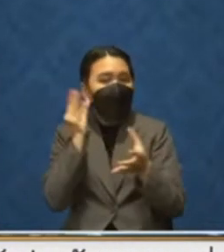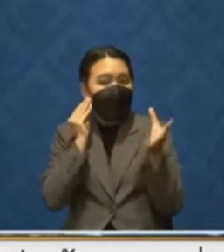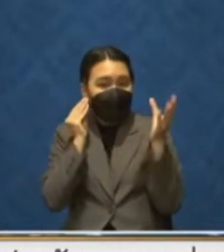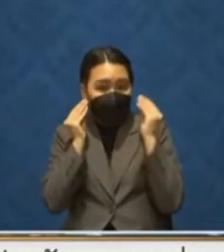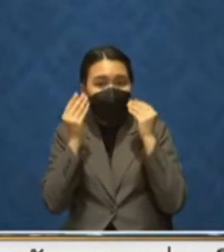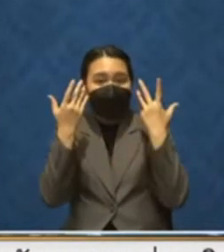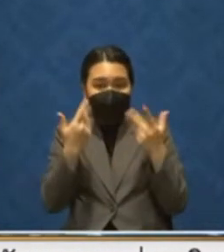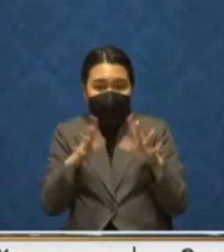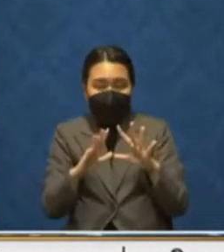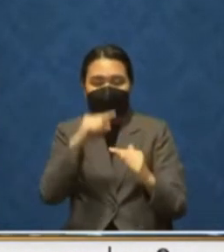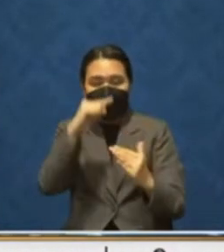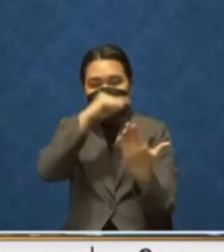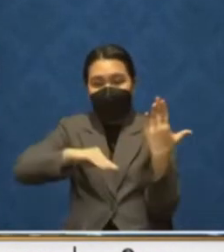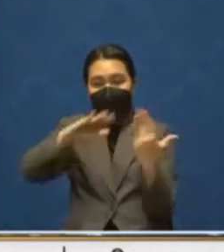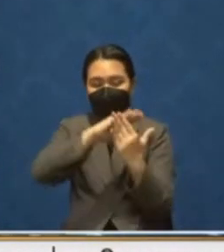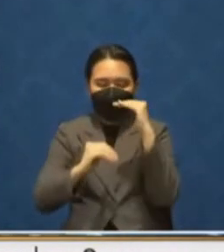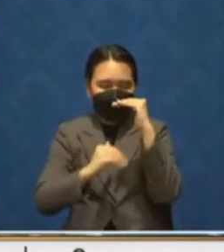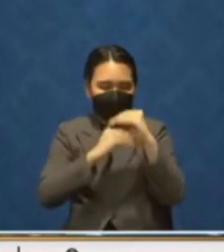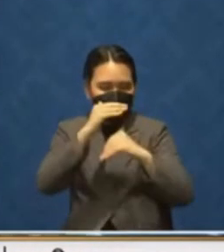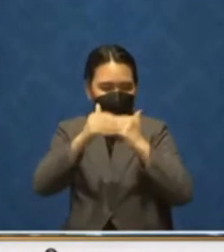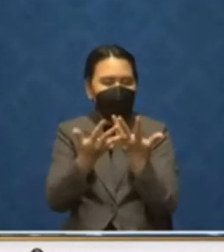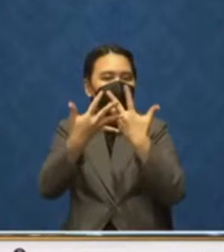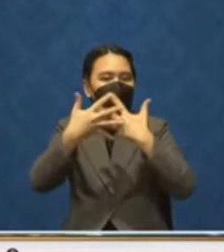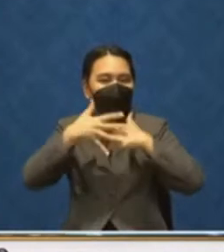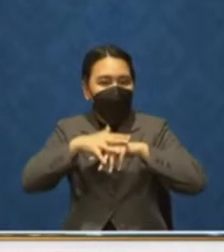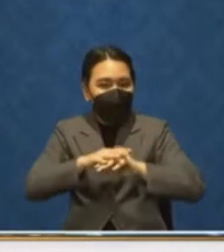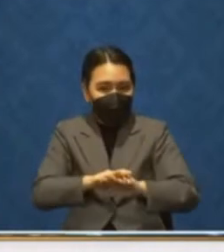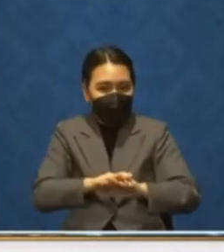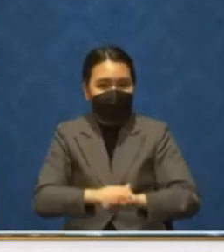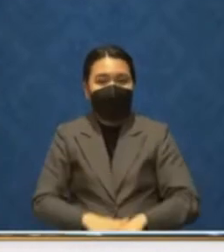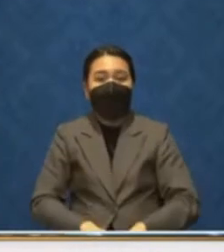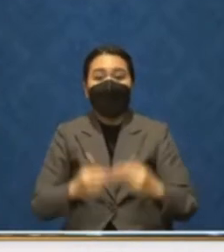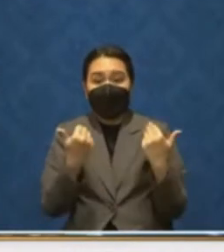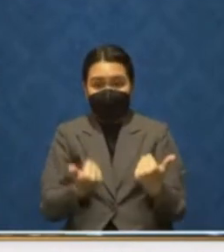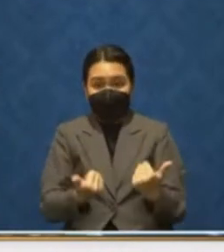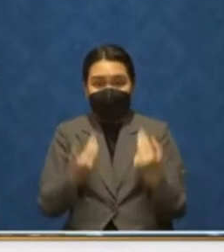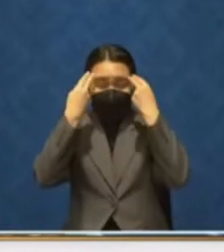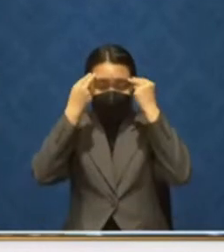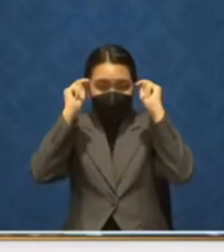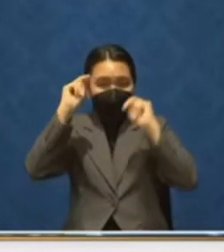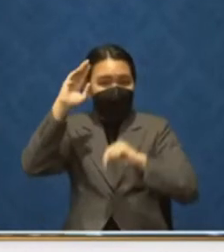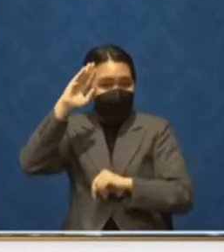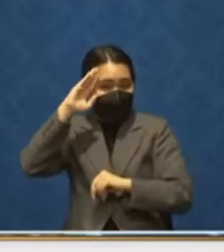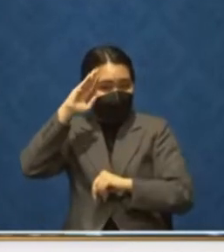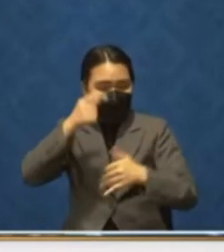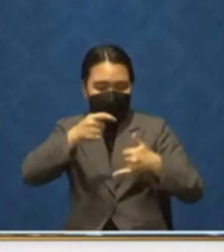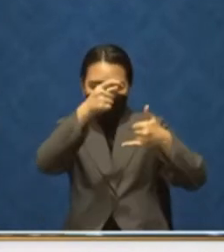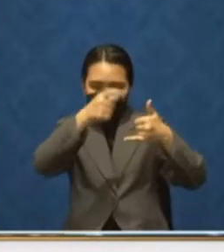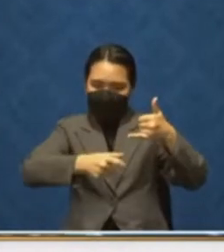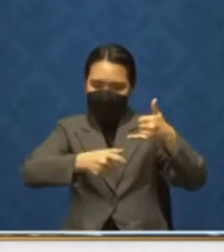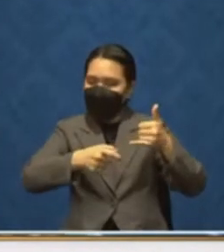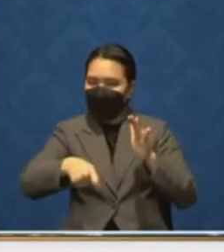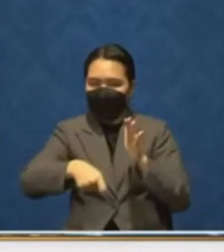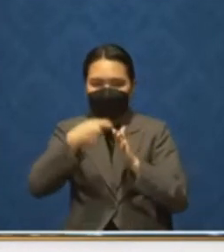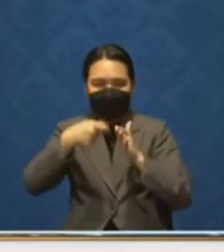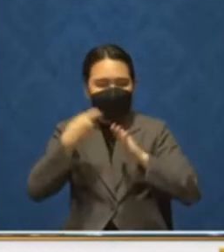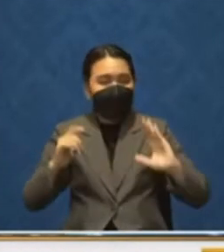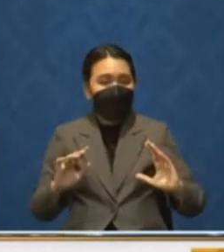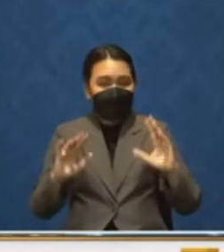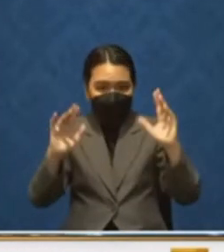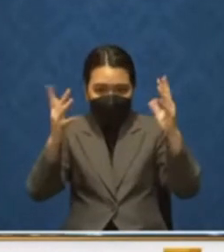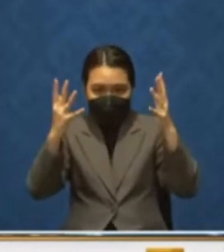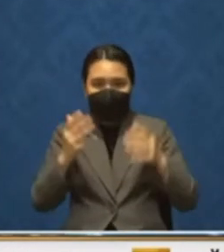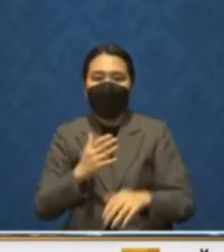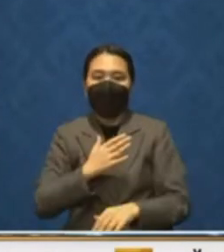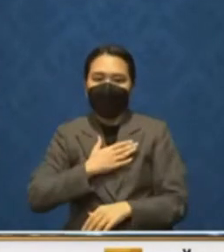กันพลเอกประยุทธ์จันทร์โอชาไม่มีคุณสมบัติดังกล่าวอย่างที่ผมได้กล่าวมาเป็นที่พิสูจน์แล้วครับว่า